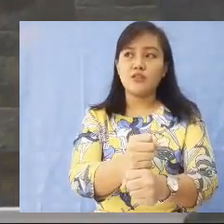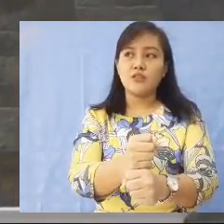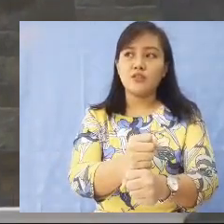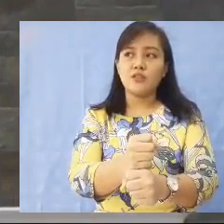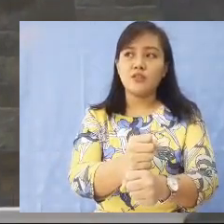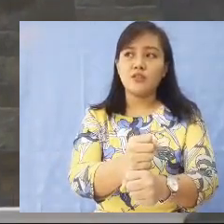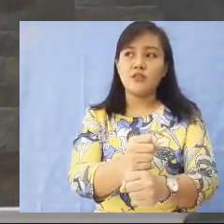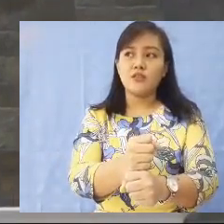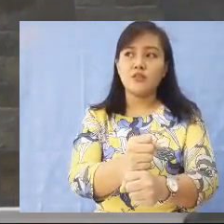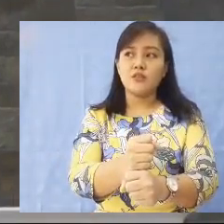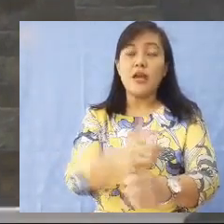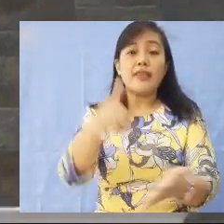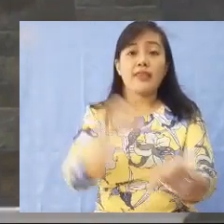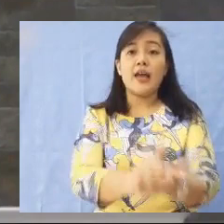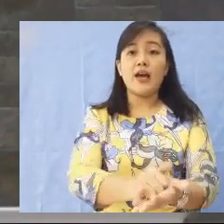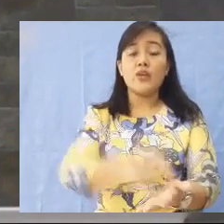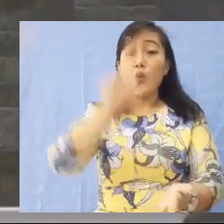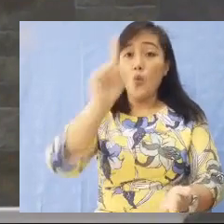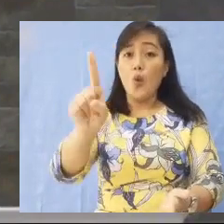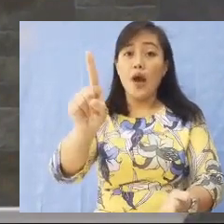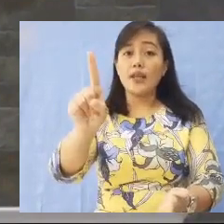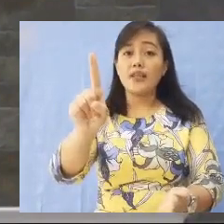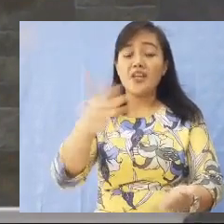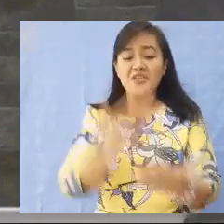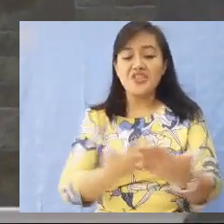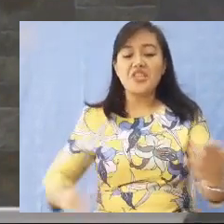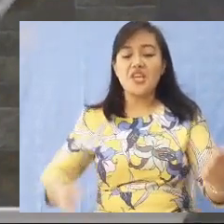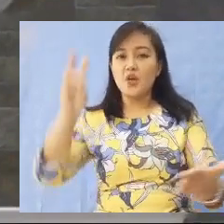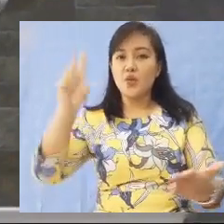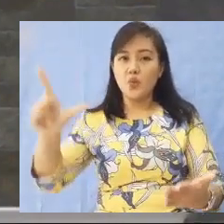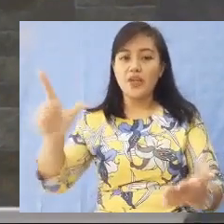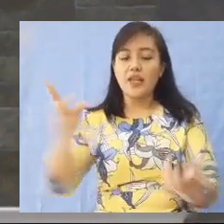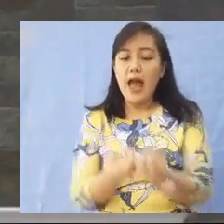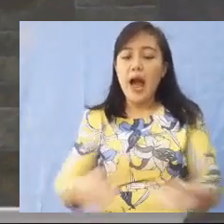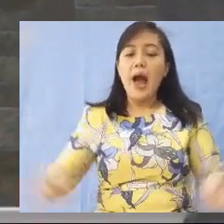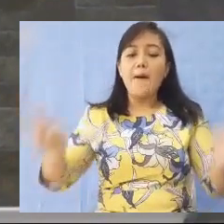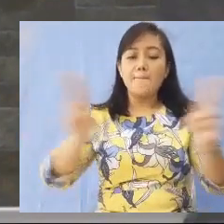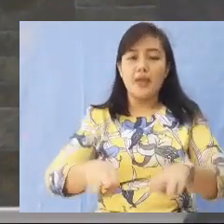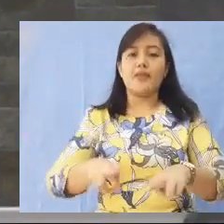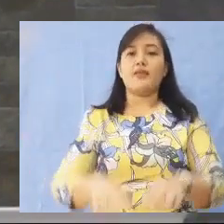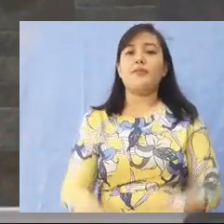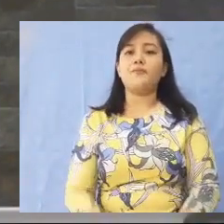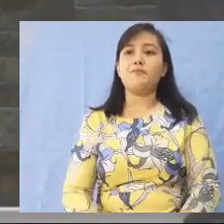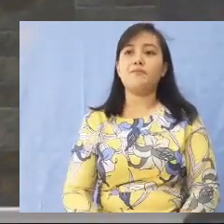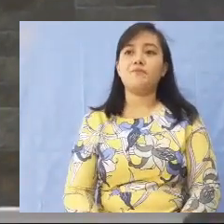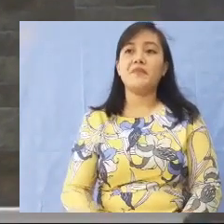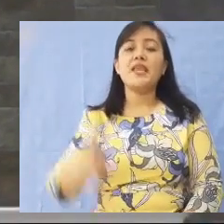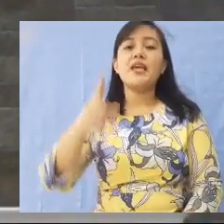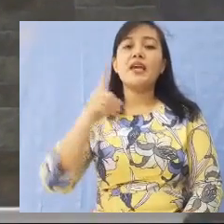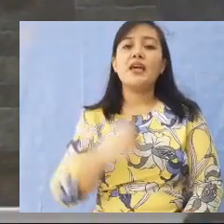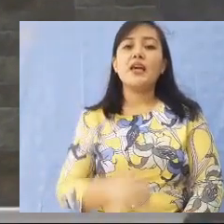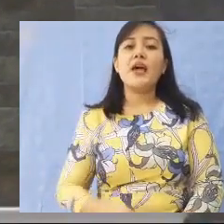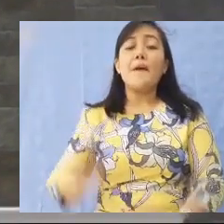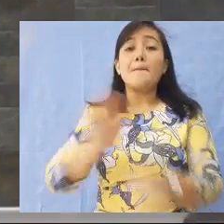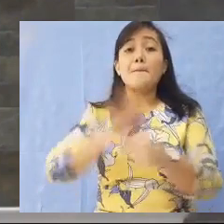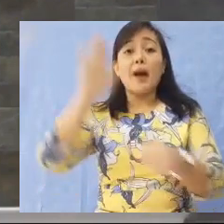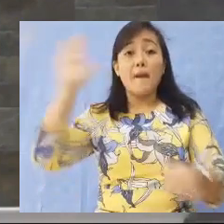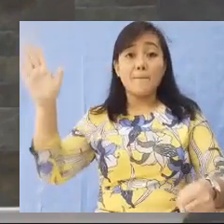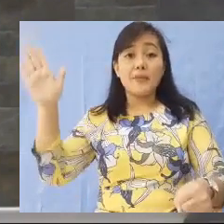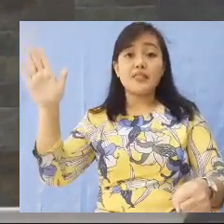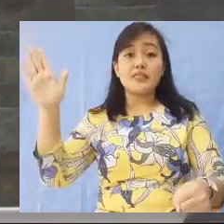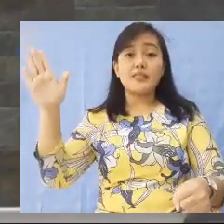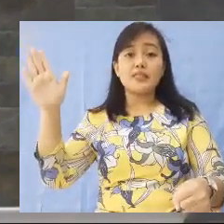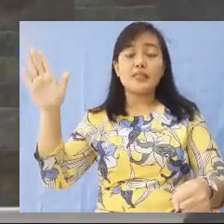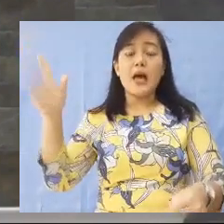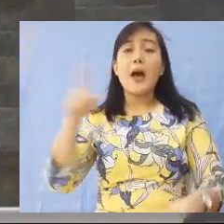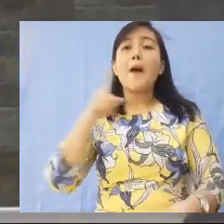happen. That is a promise. It is a declaration na yung isang bagay ay mangyayari. It is